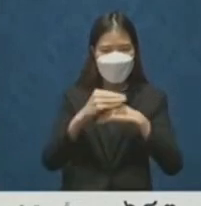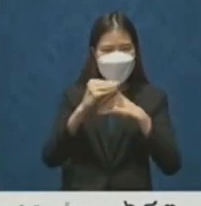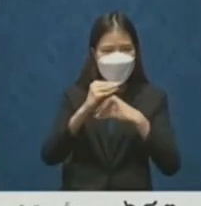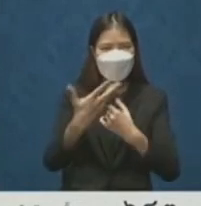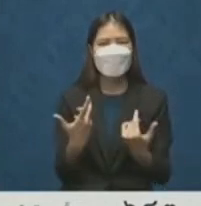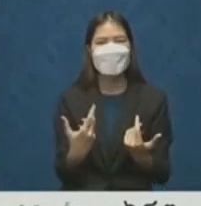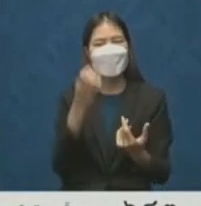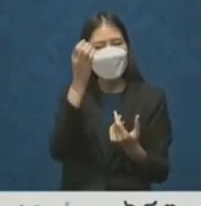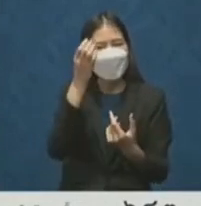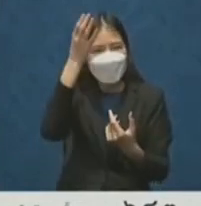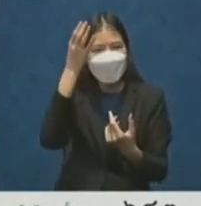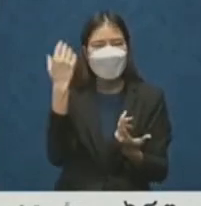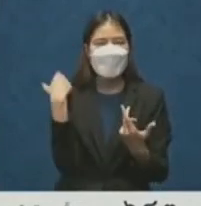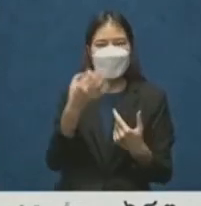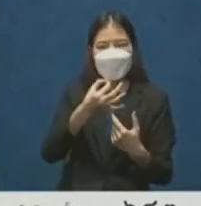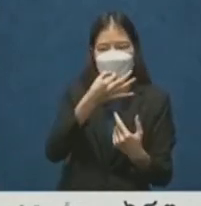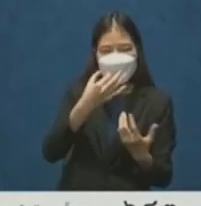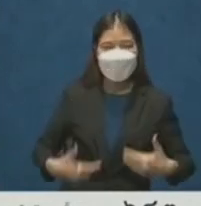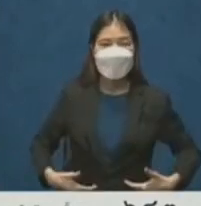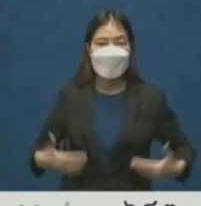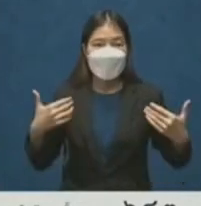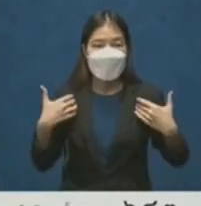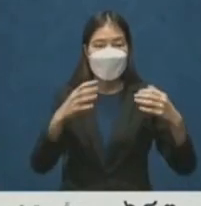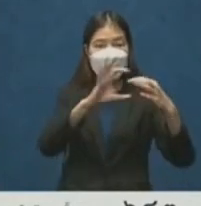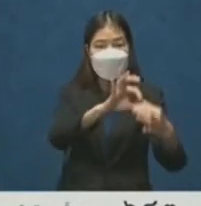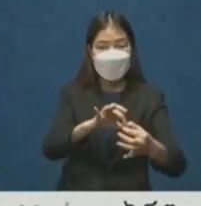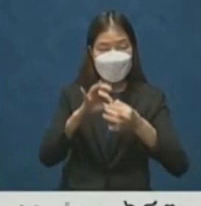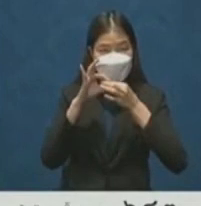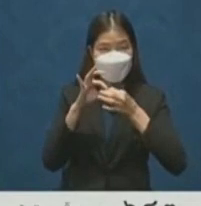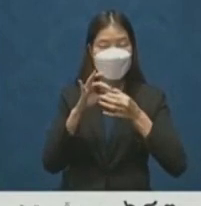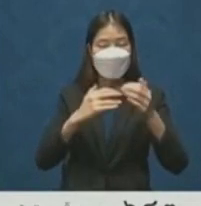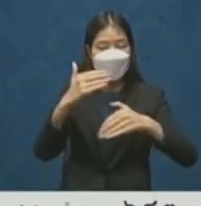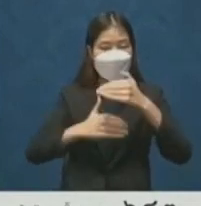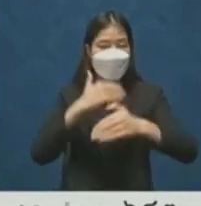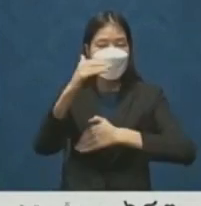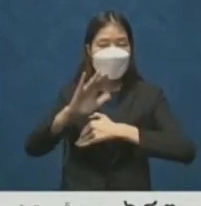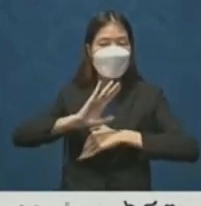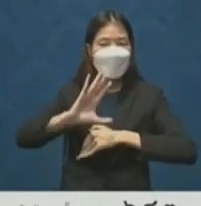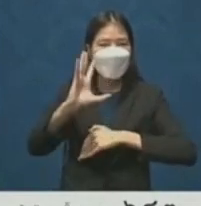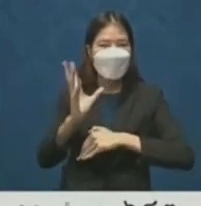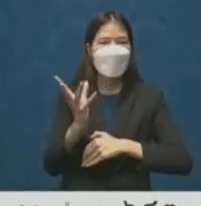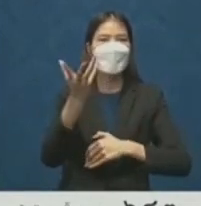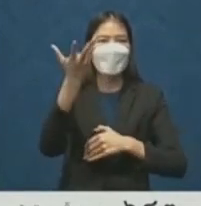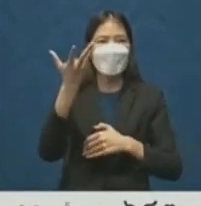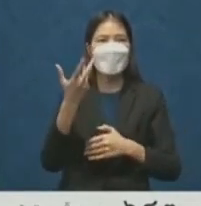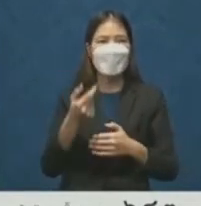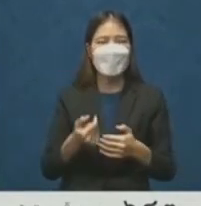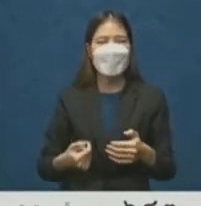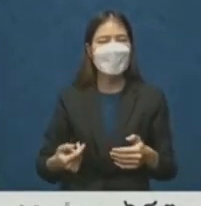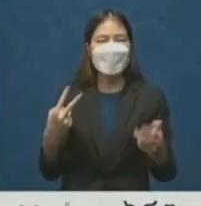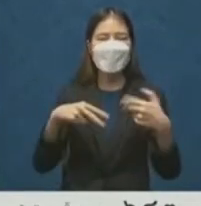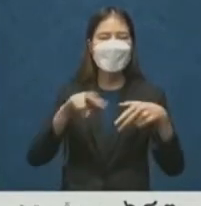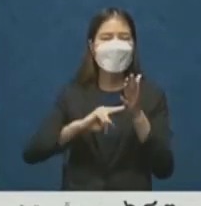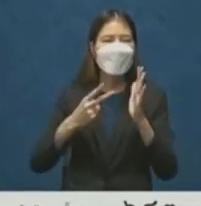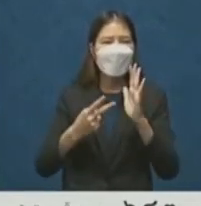ามีทักษะการเรียนรู้ทักษะอาชีพและทักษะชีวิตที่สอดคล้องและเท่าทันพัฒนาการของโลกอันนี้มันก็